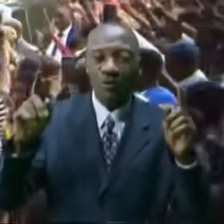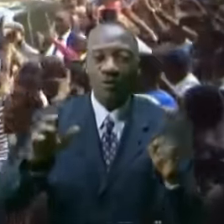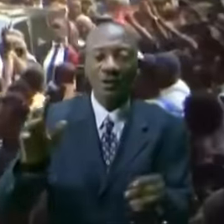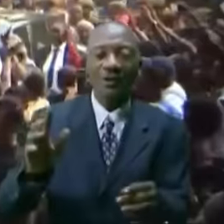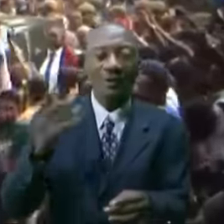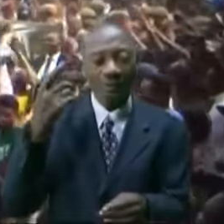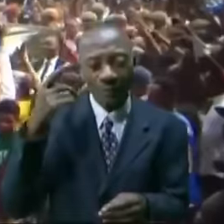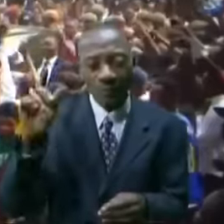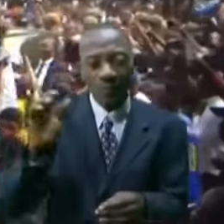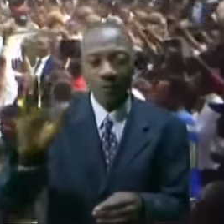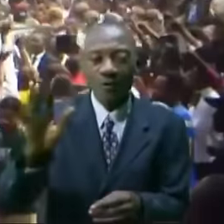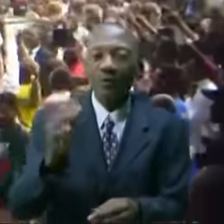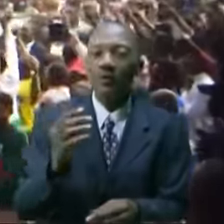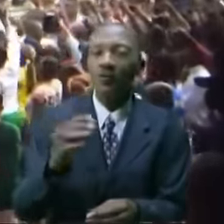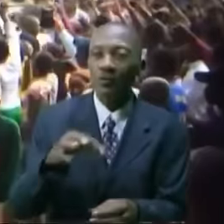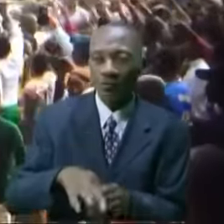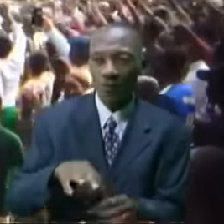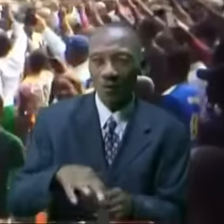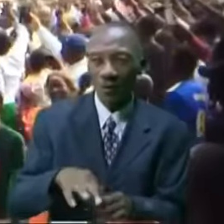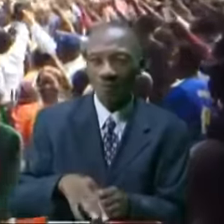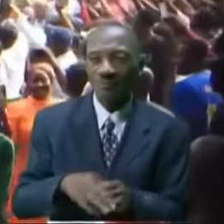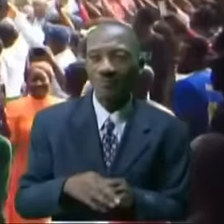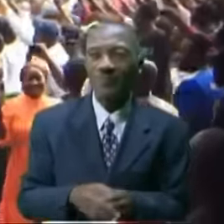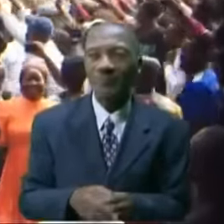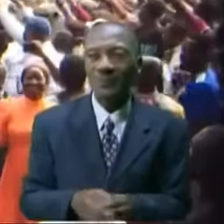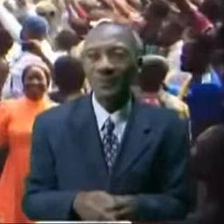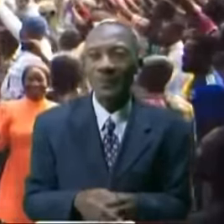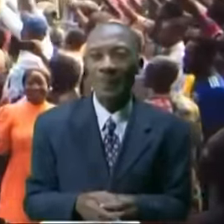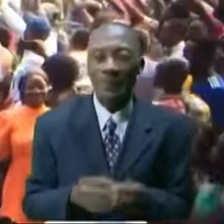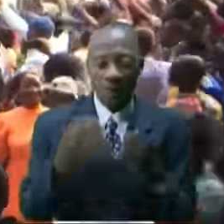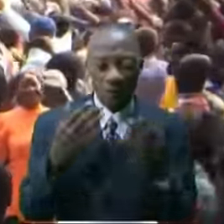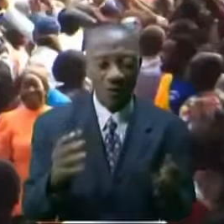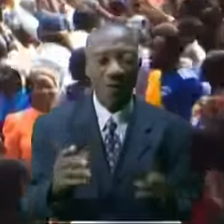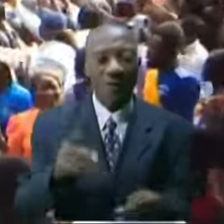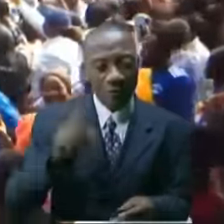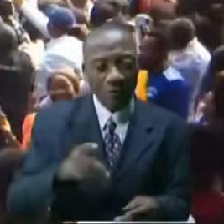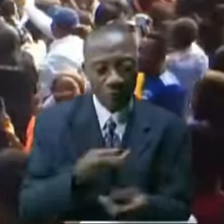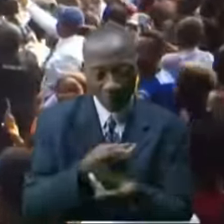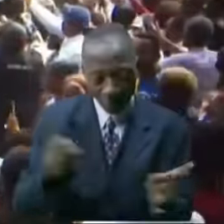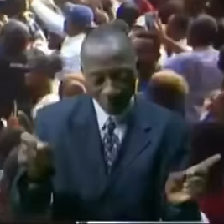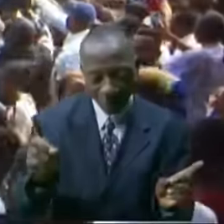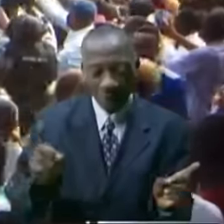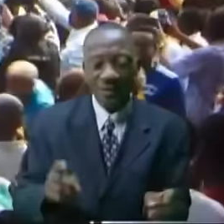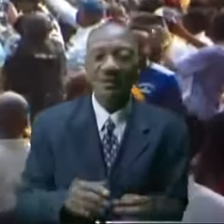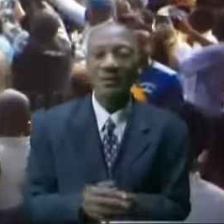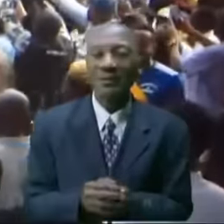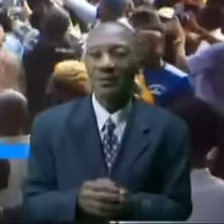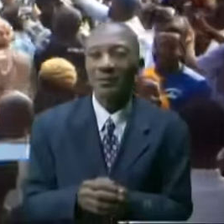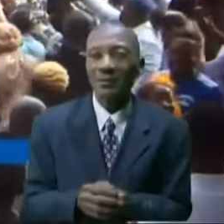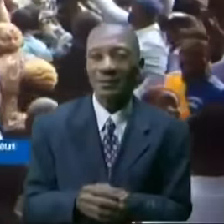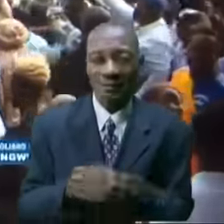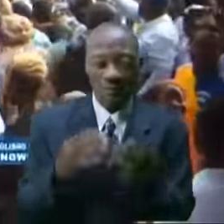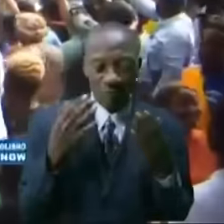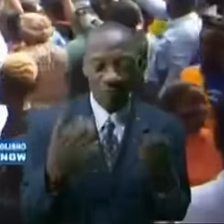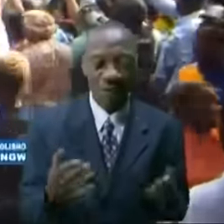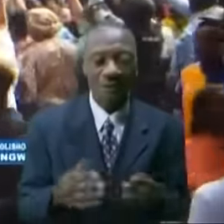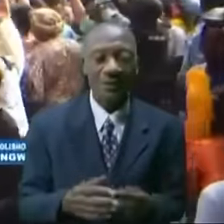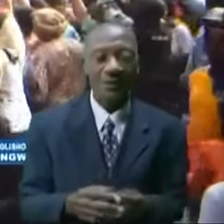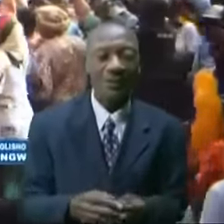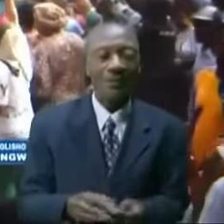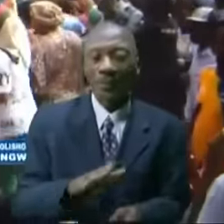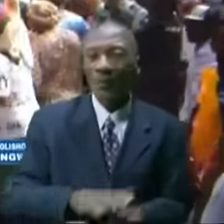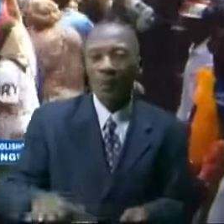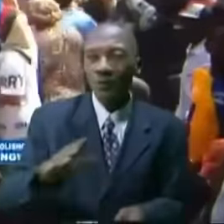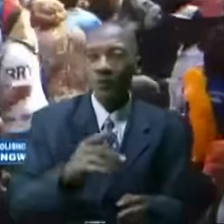Le peuple a ce jour scellé démocratiquement son sort dans les urnes. La CENI ne fera sans doute que constater